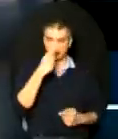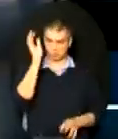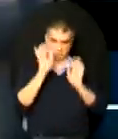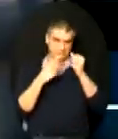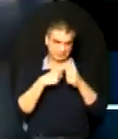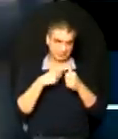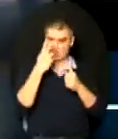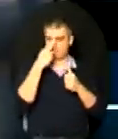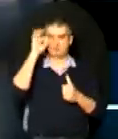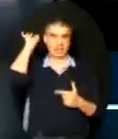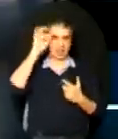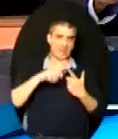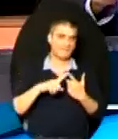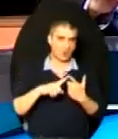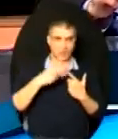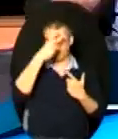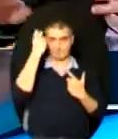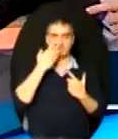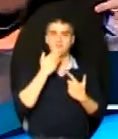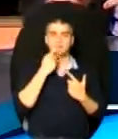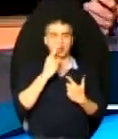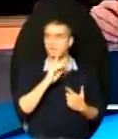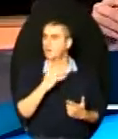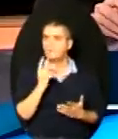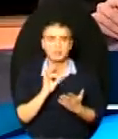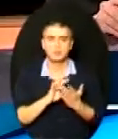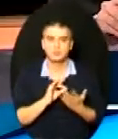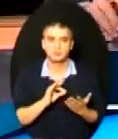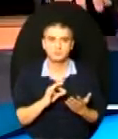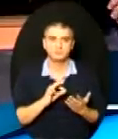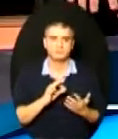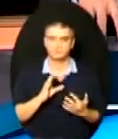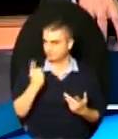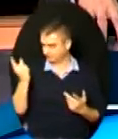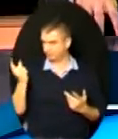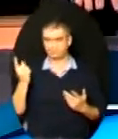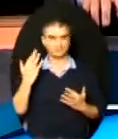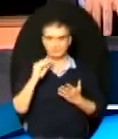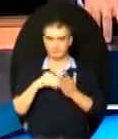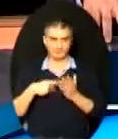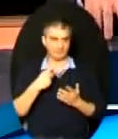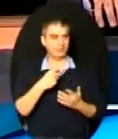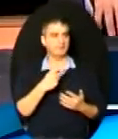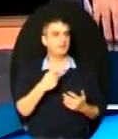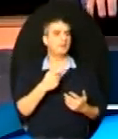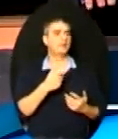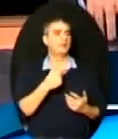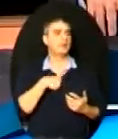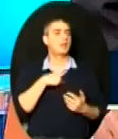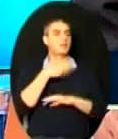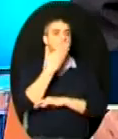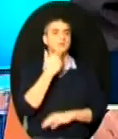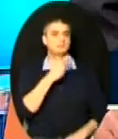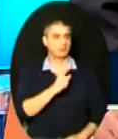מסית, שהוא לא מנסה לפגוע בערבי ישראל, אבל מה הנקודה? הנקודה היא אחרת. אנחנו במדינת ישראל, אנחנו